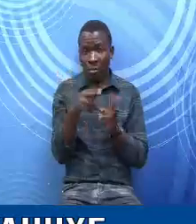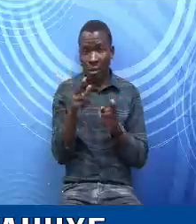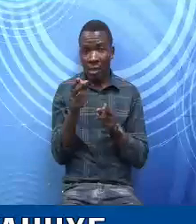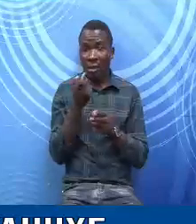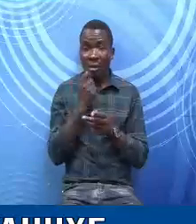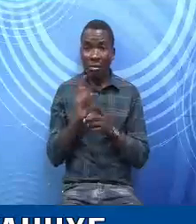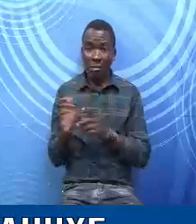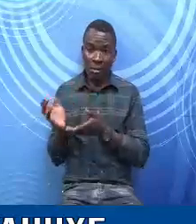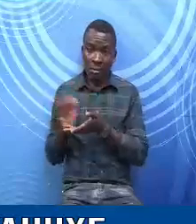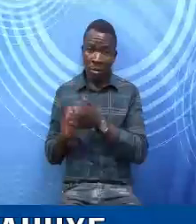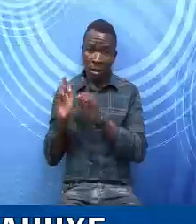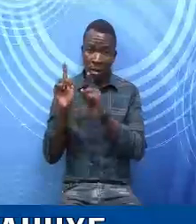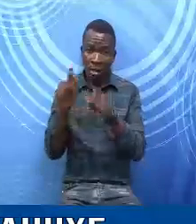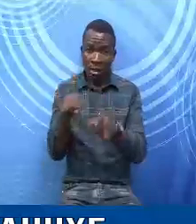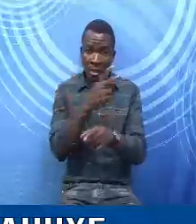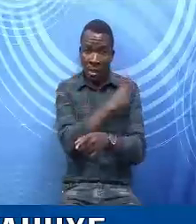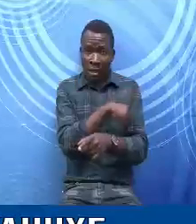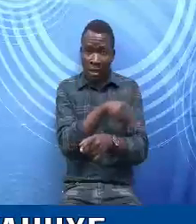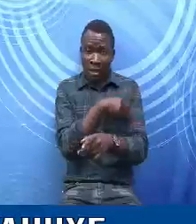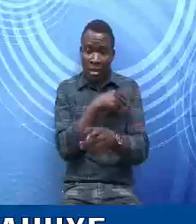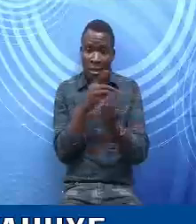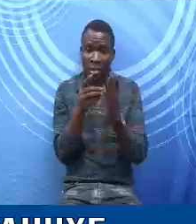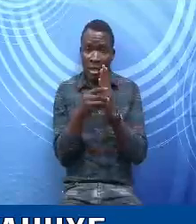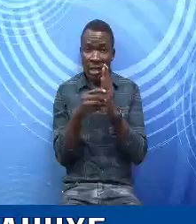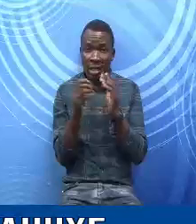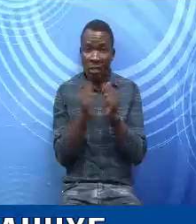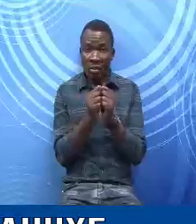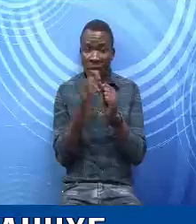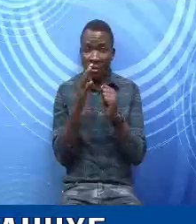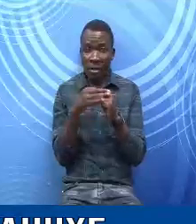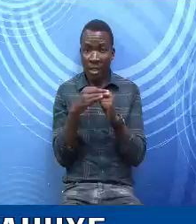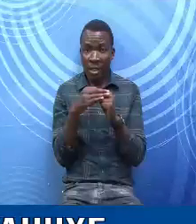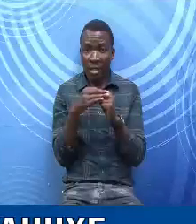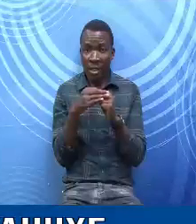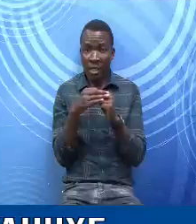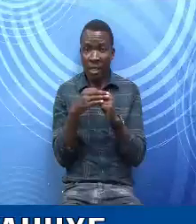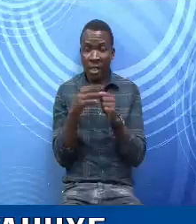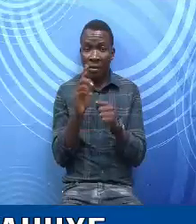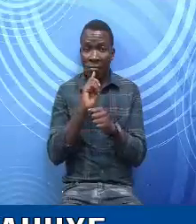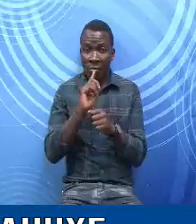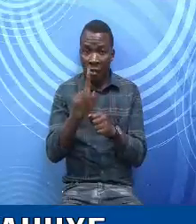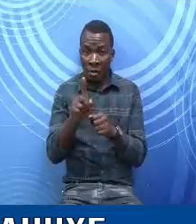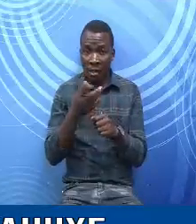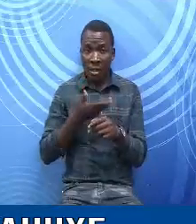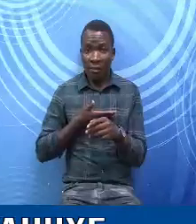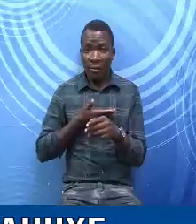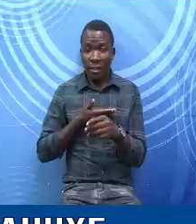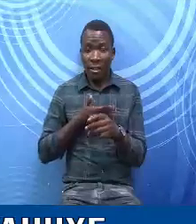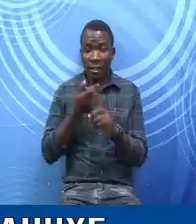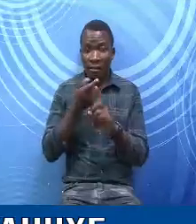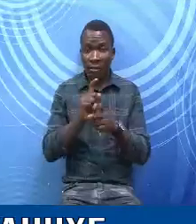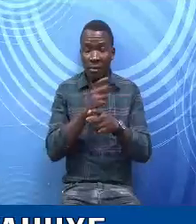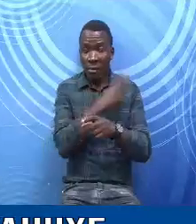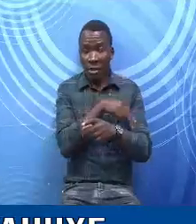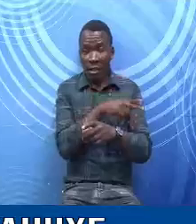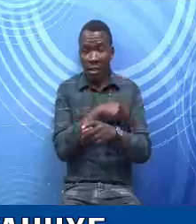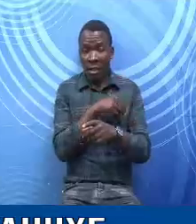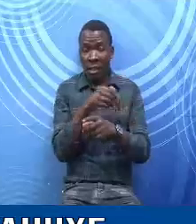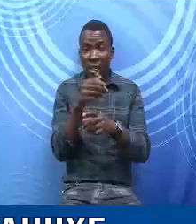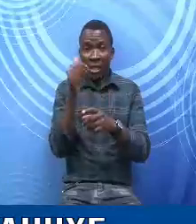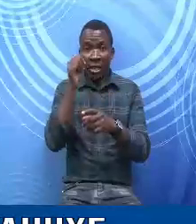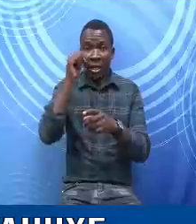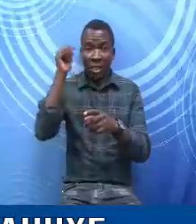kuzasubira kwa muganga ku itariki 18 niyo ma randevu yari afite yo kwa muganga, noneho rero ngo ejo ajya mbere